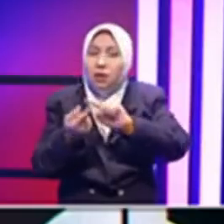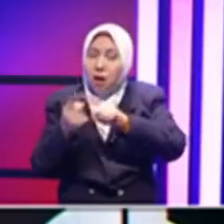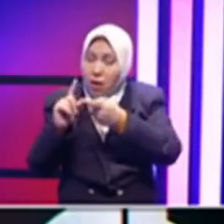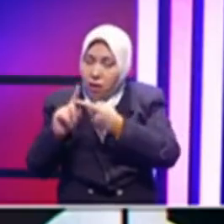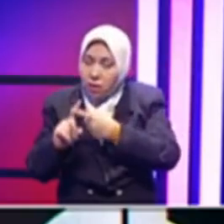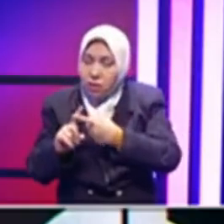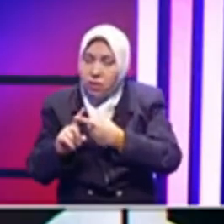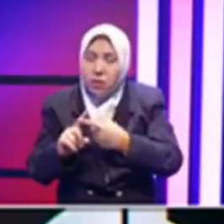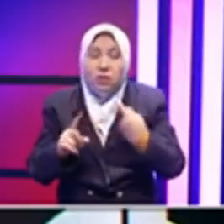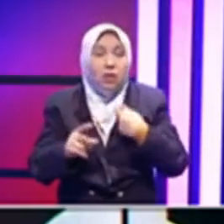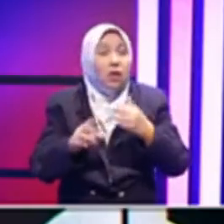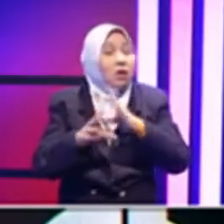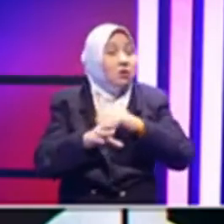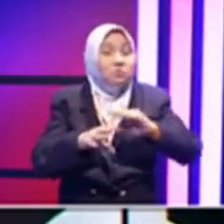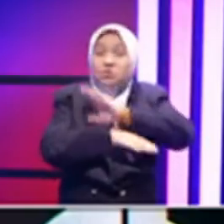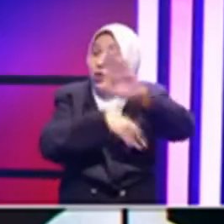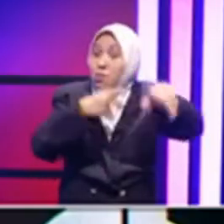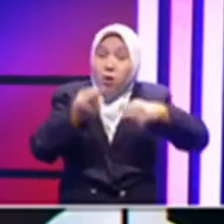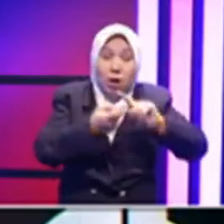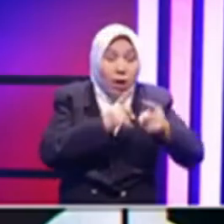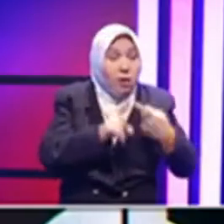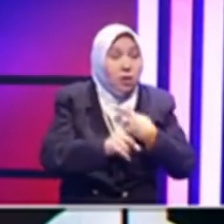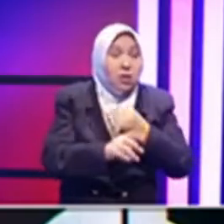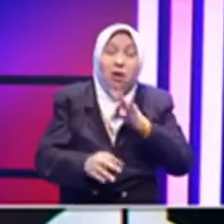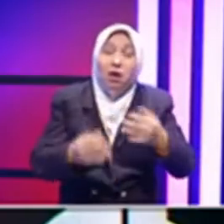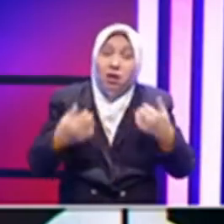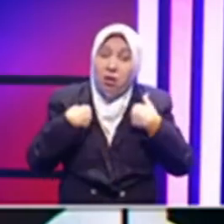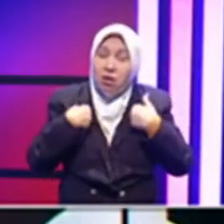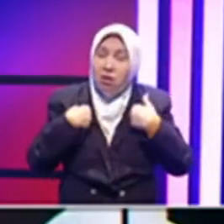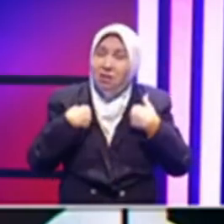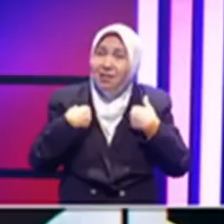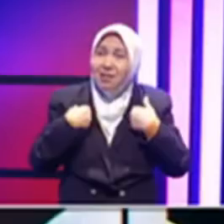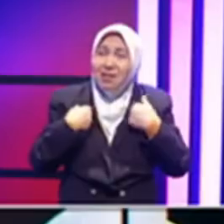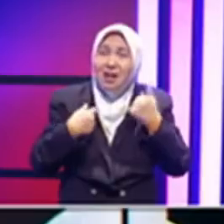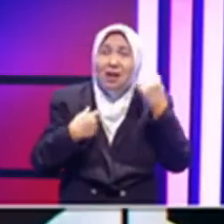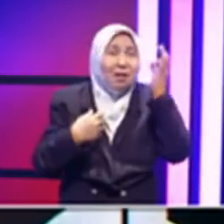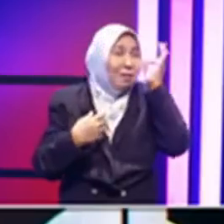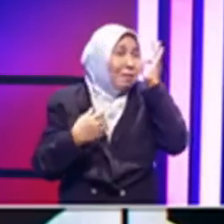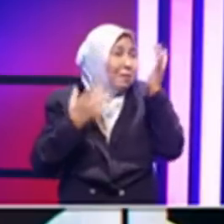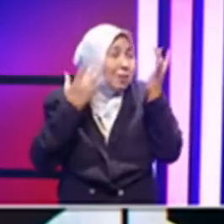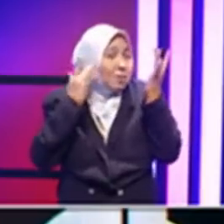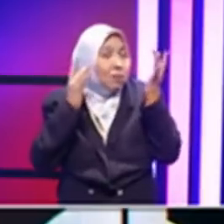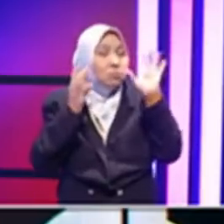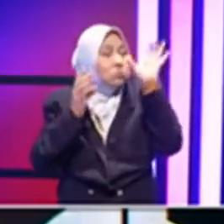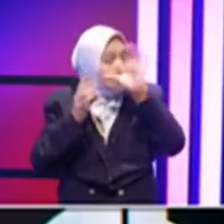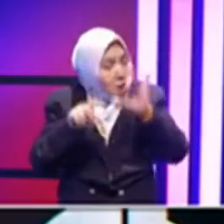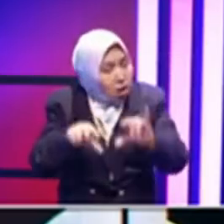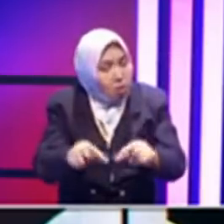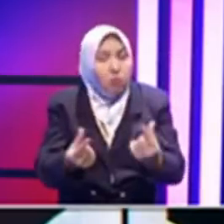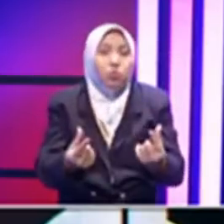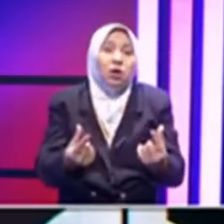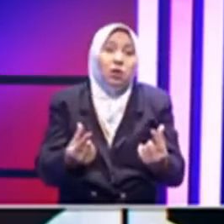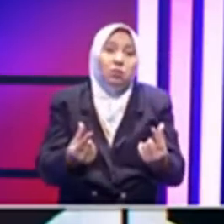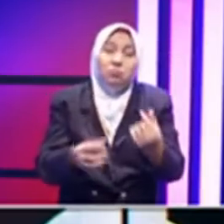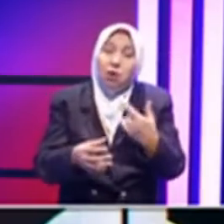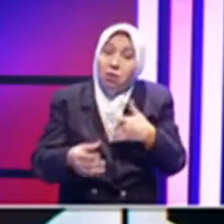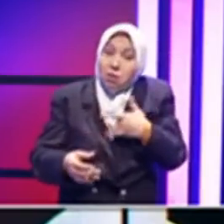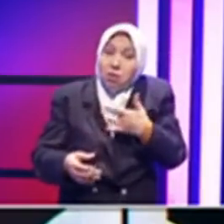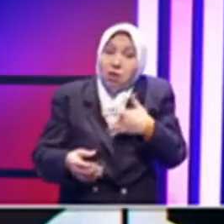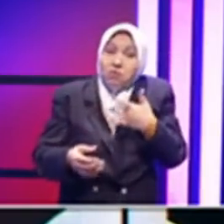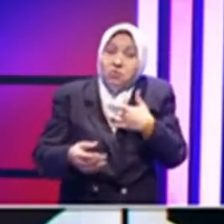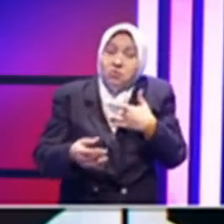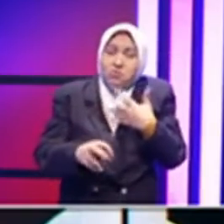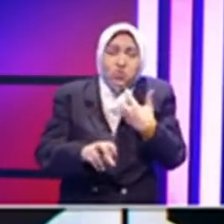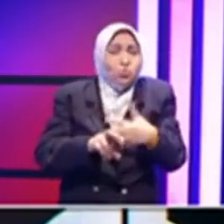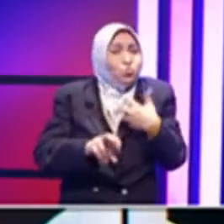makcik kita ini, dan juga semua rakan-rakan kita, kalau berada dalam keadaan bingung, kita doakan carilah Quran. ya, kalau katanya macam